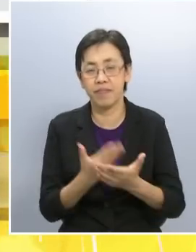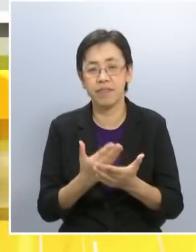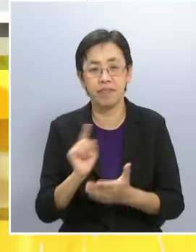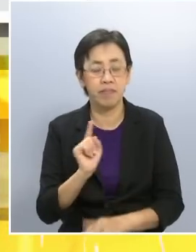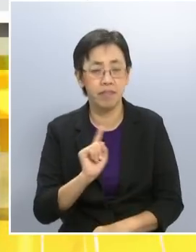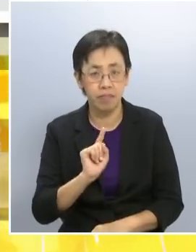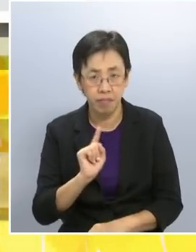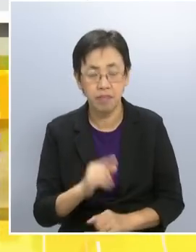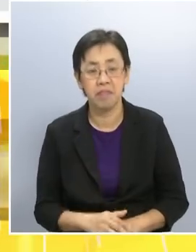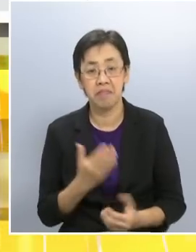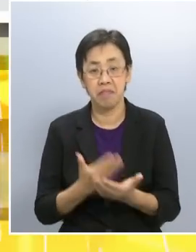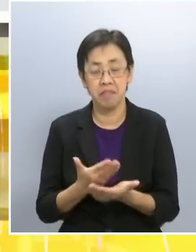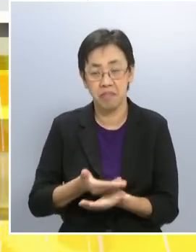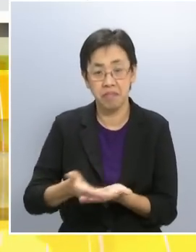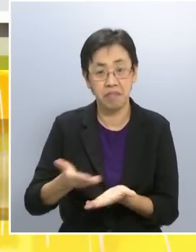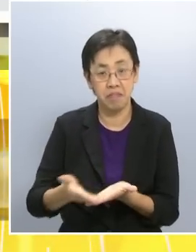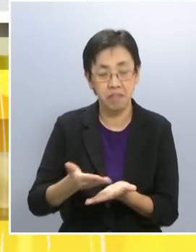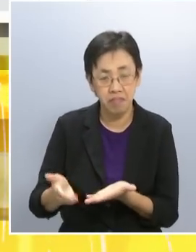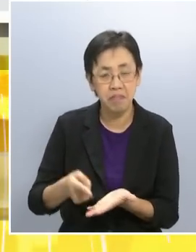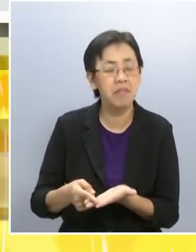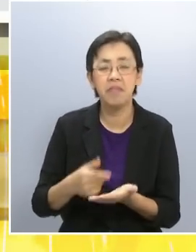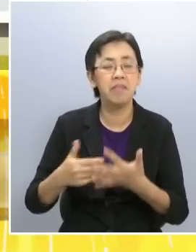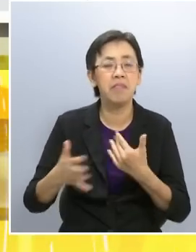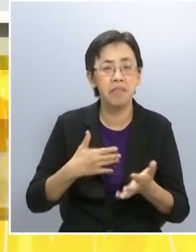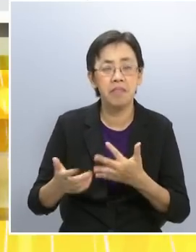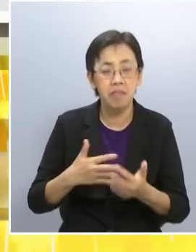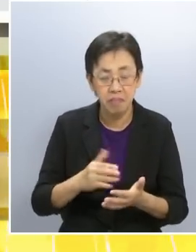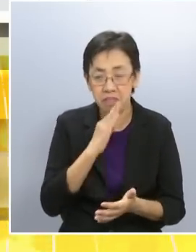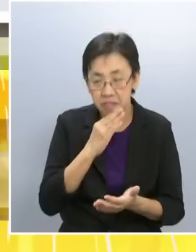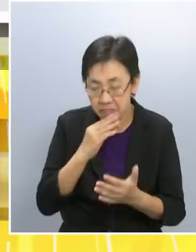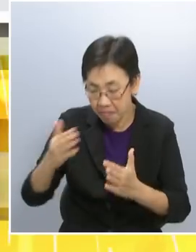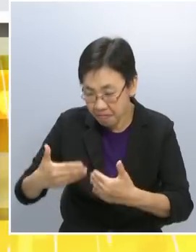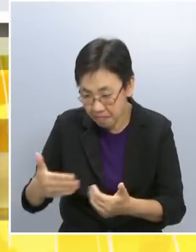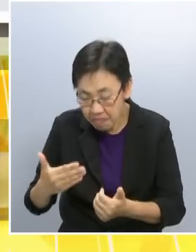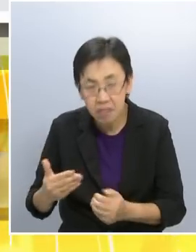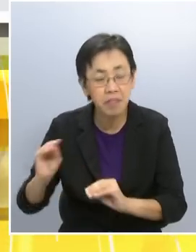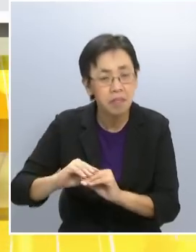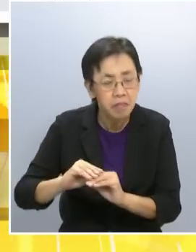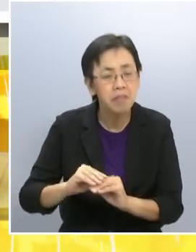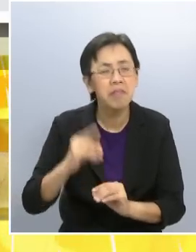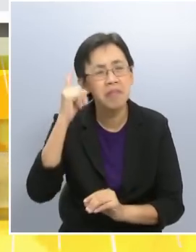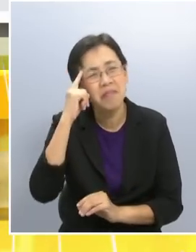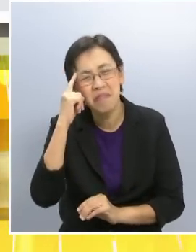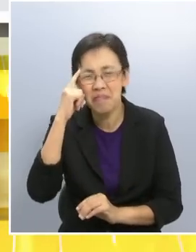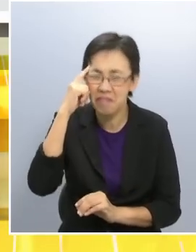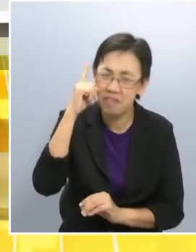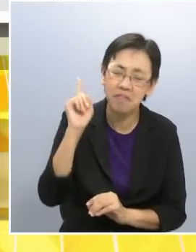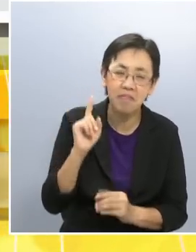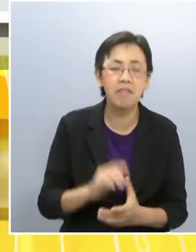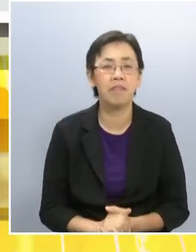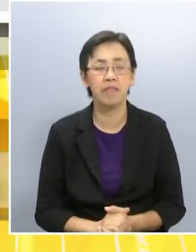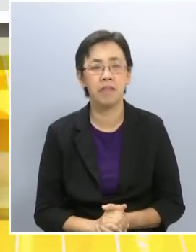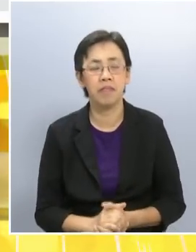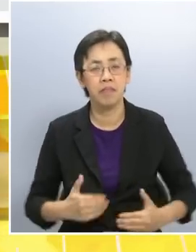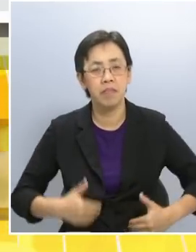ว่าเงินที่เสียไปจะไม่เป็นไรหากเราได้เงินมามากกว่าเป็นวิธีคิดที่ไม่น่าดูชมเลยล่ะครับจุดเปลี่ยนมาถึ